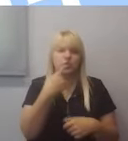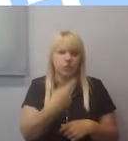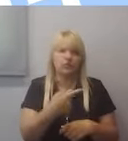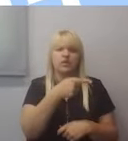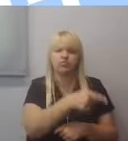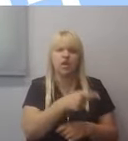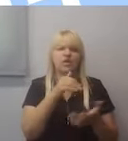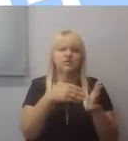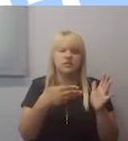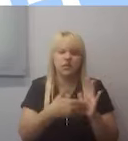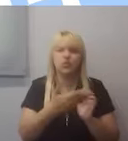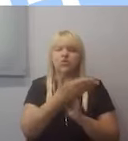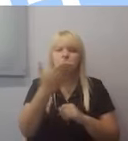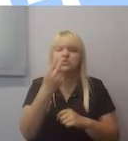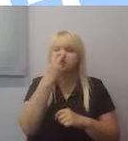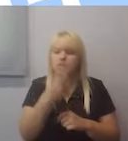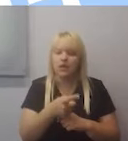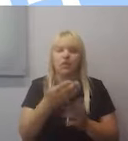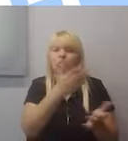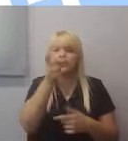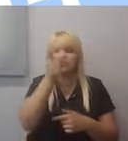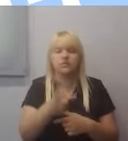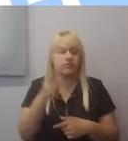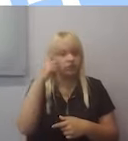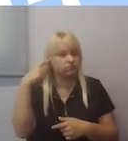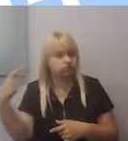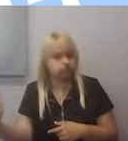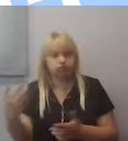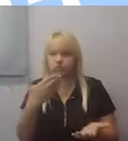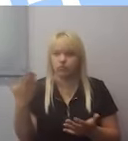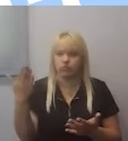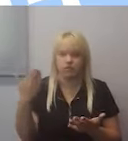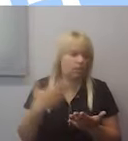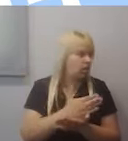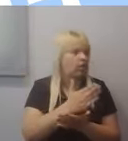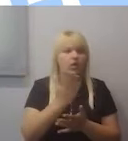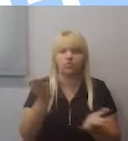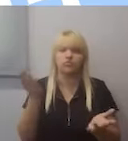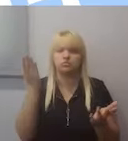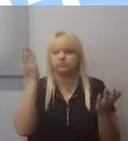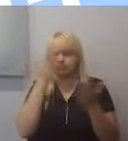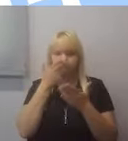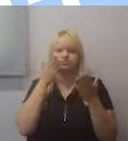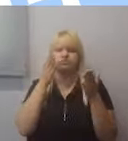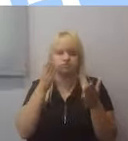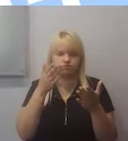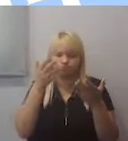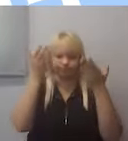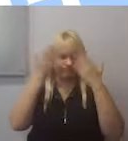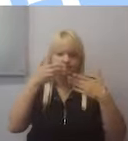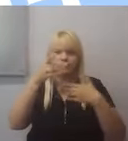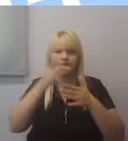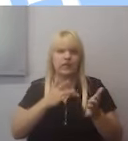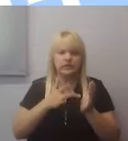ieraugi kurš jūk prātā kurš novēršas kurš vienkārši aizver acis un negrib skatīties tajā virzienā kur kāds cietušais kurš